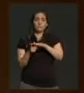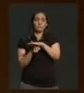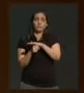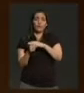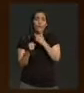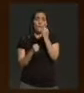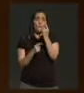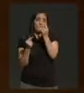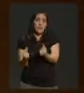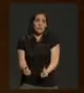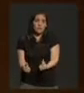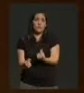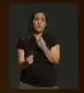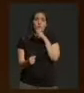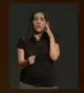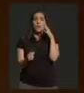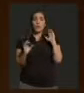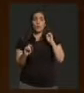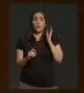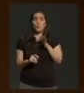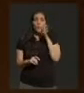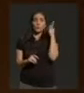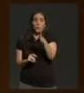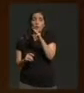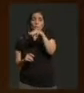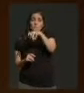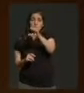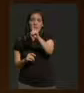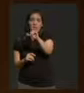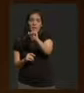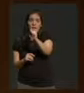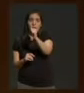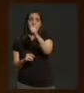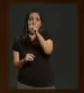ordaintzeagatik. Guztira, 11,4 milioikoa da eskaera.